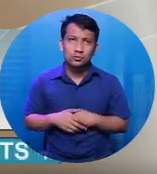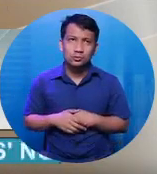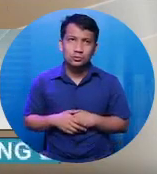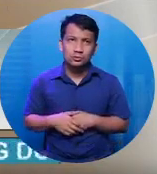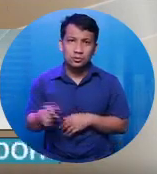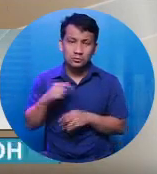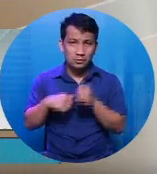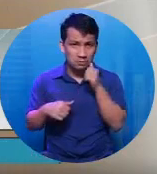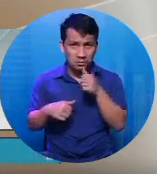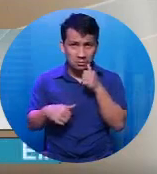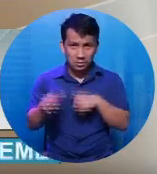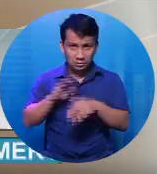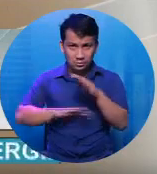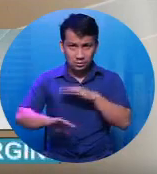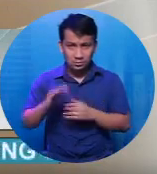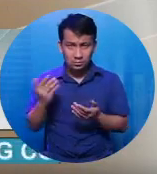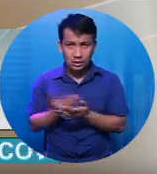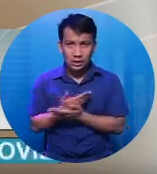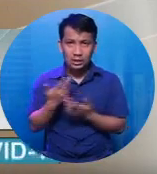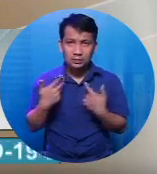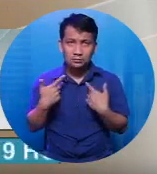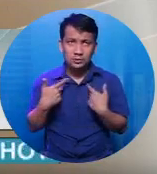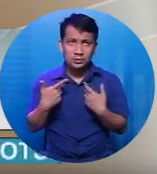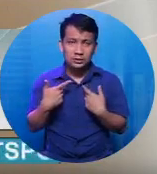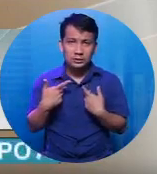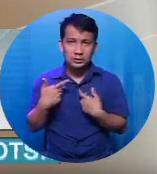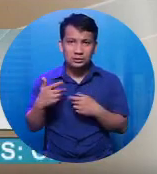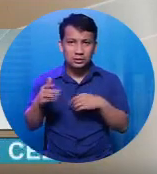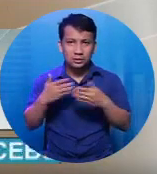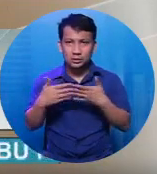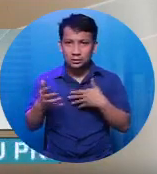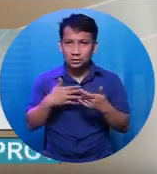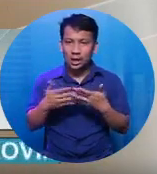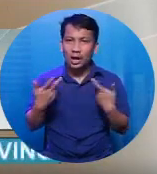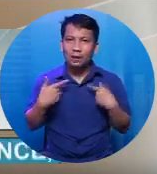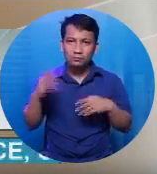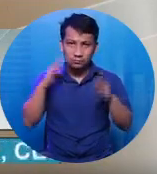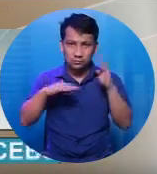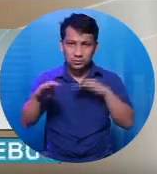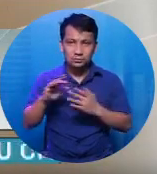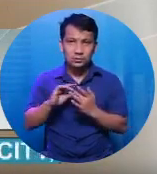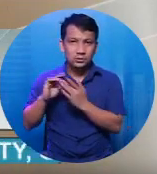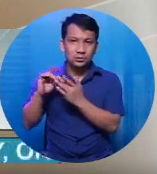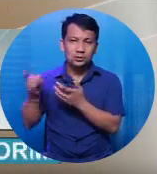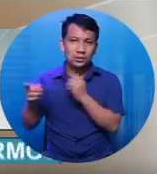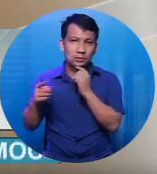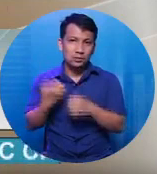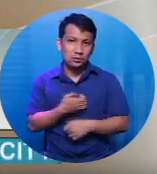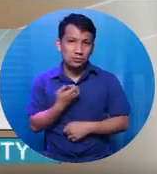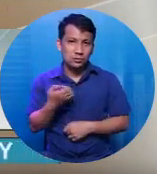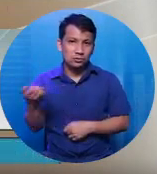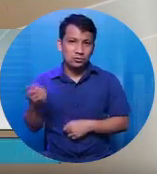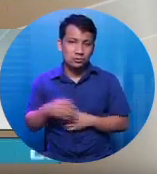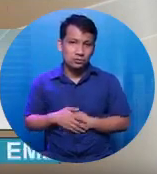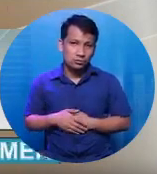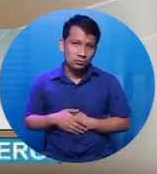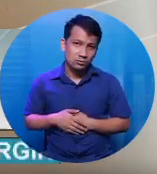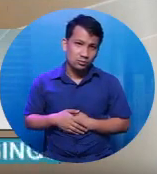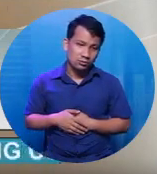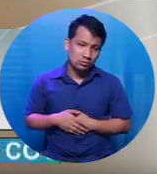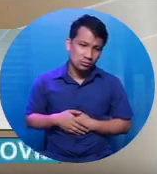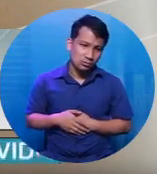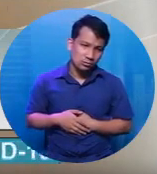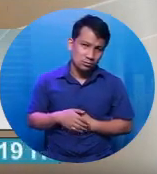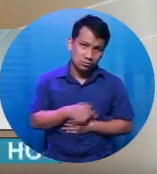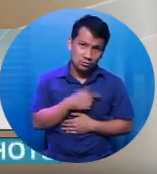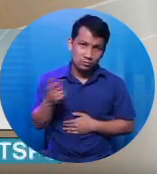Usually mga babaeng kapapanganak lang, nagkakaroon ng samot-saring problema. Especially sir, emotionally. Sa kanya, sir. Nagmamakaawa ko sa